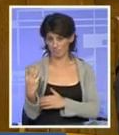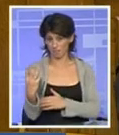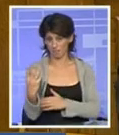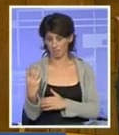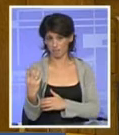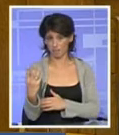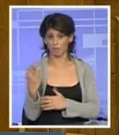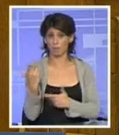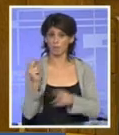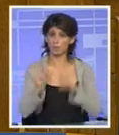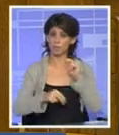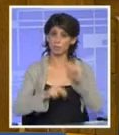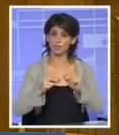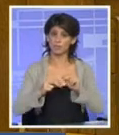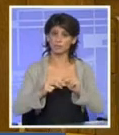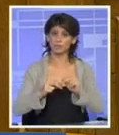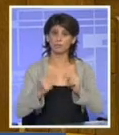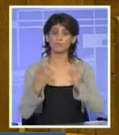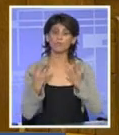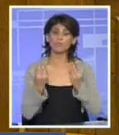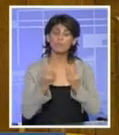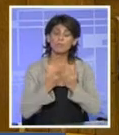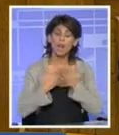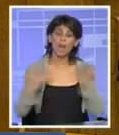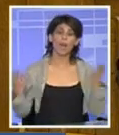ευρεία πλειοψηφία.